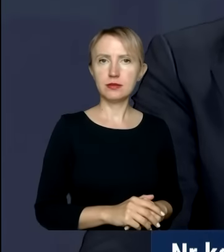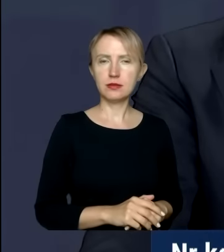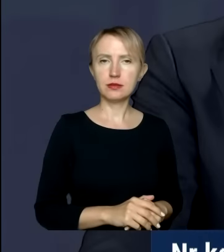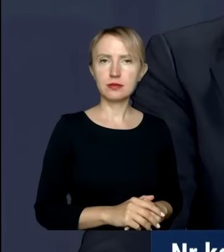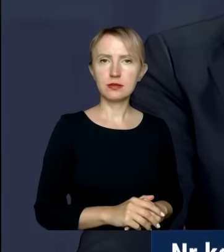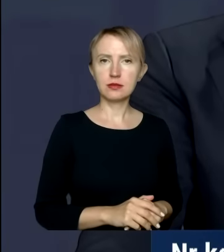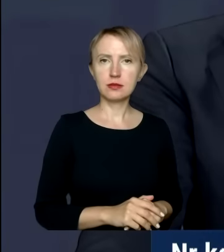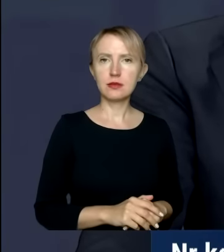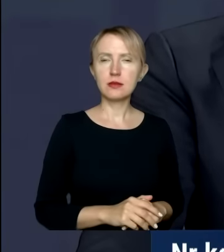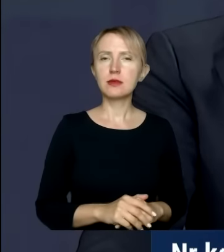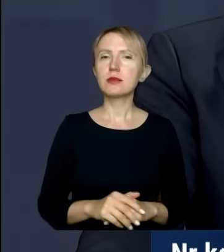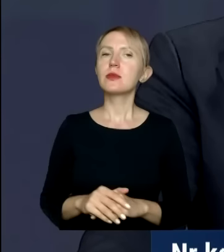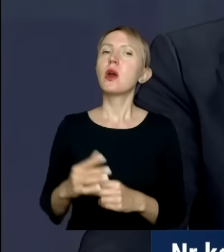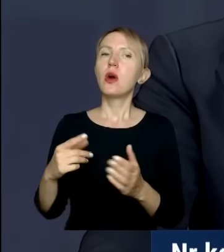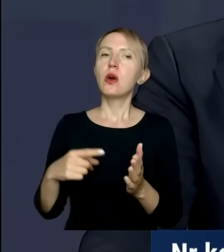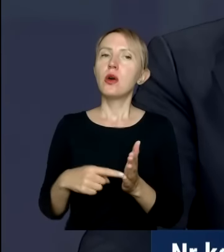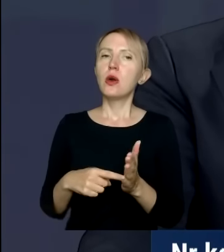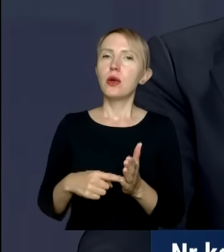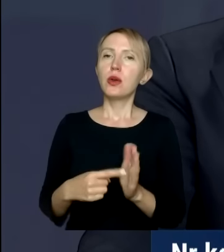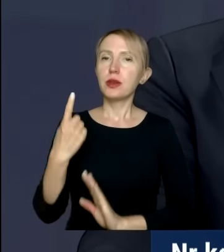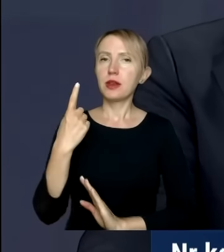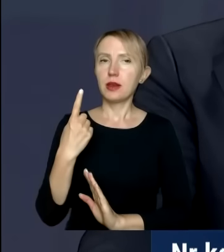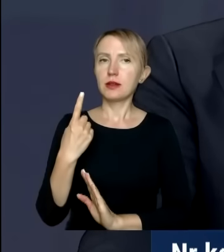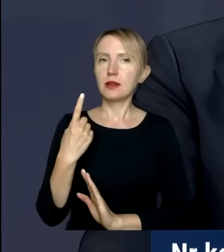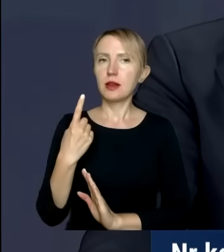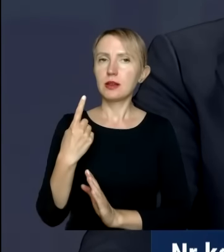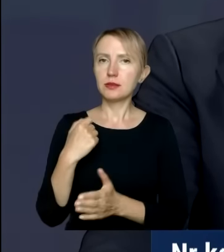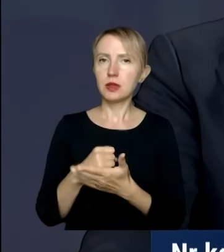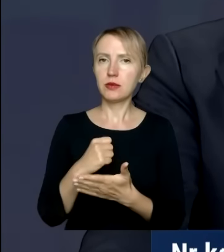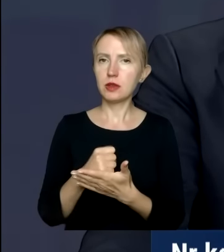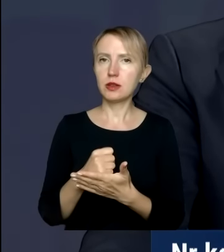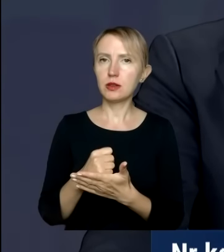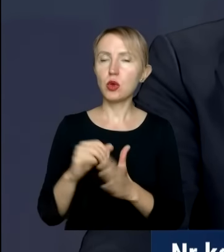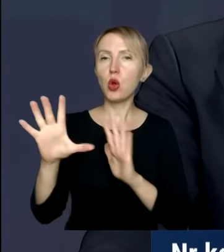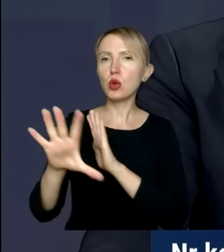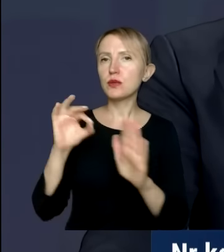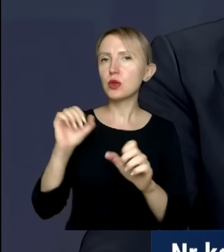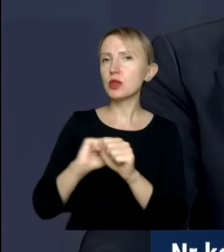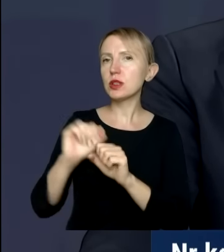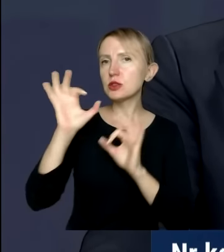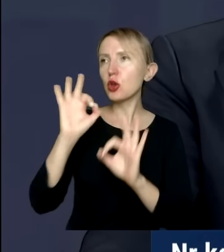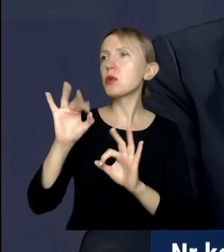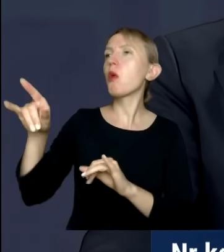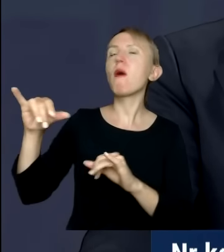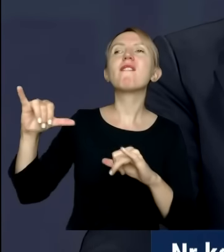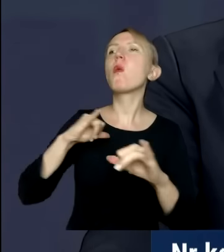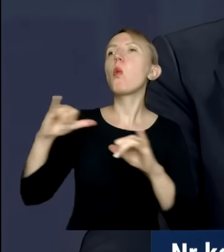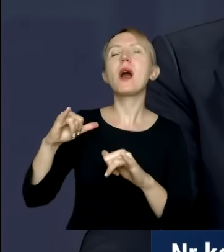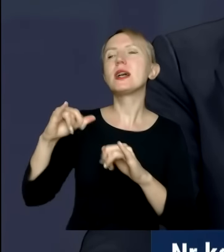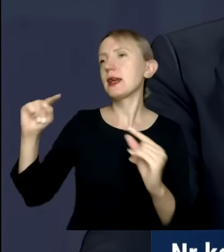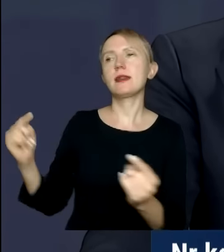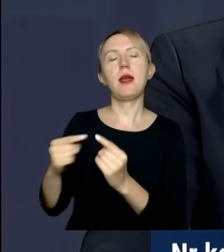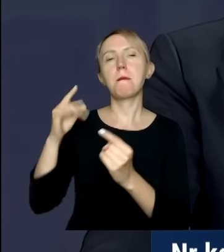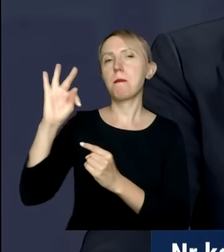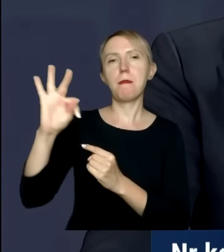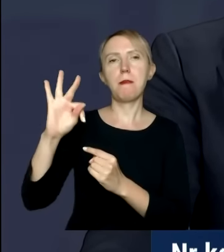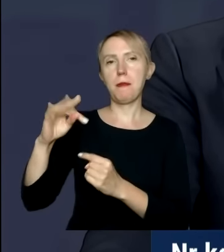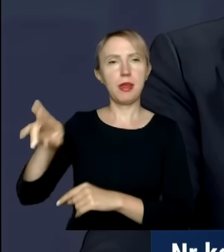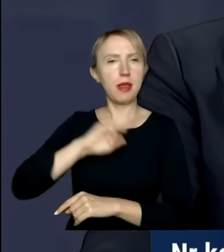nie tak Jednak losowanie jest w tym przypadku niedobre bo nie jest pomy wład Ja czytałem